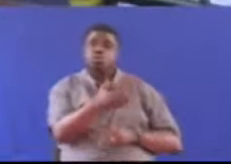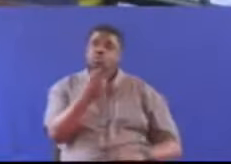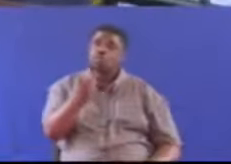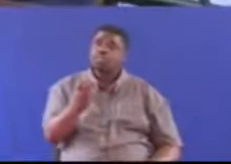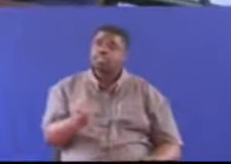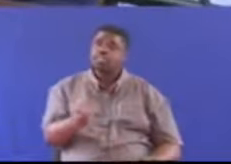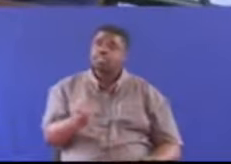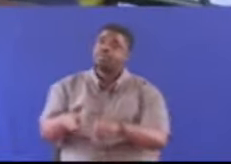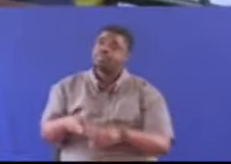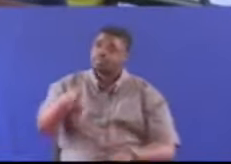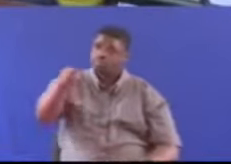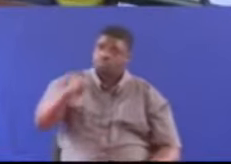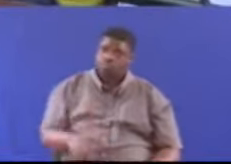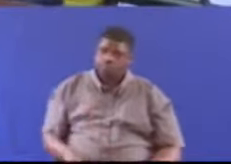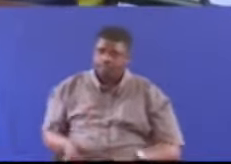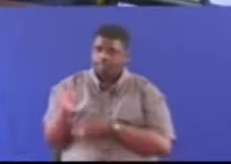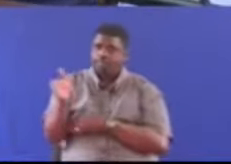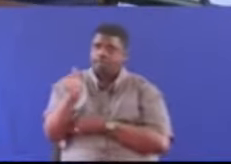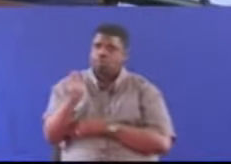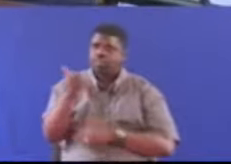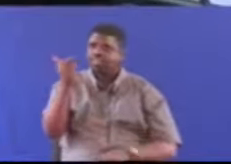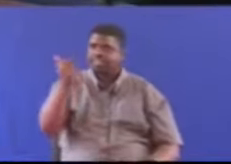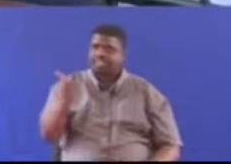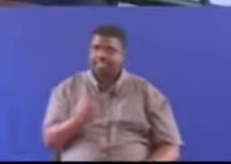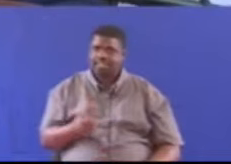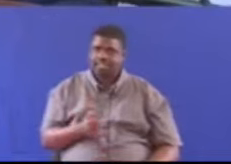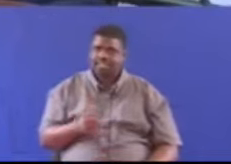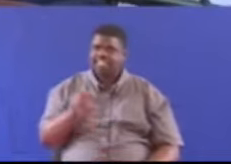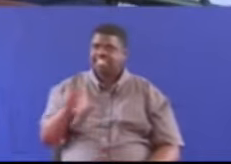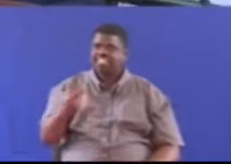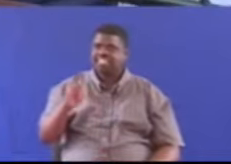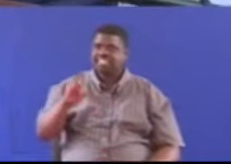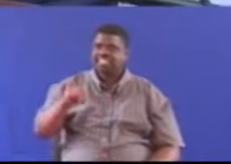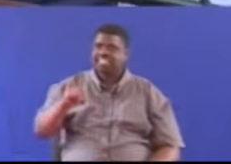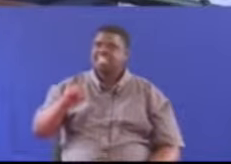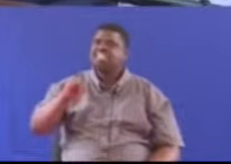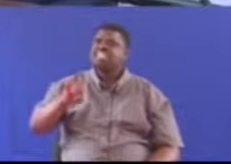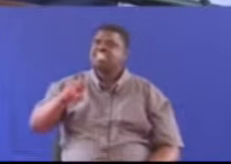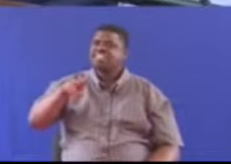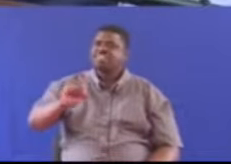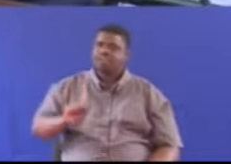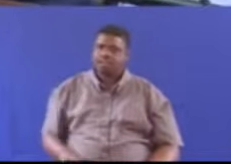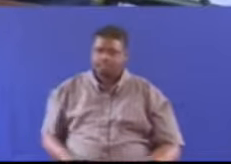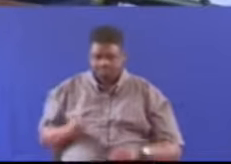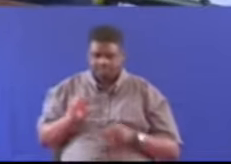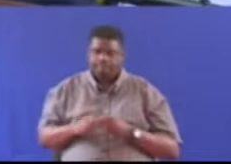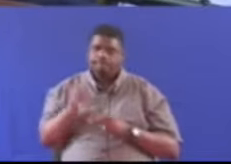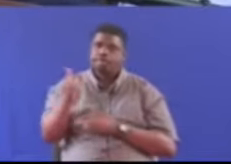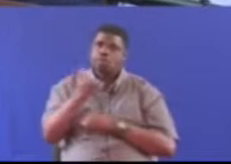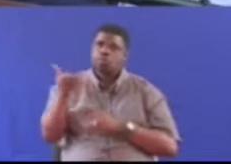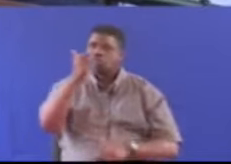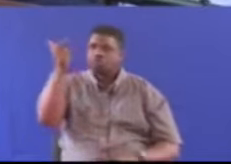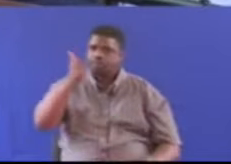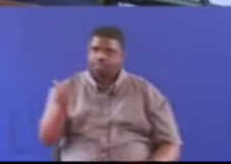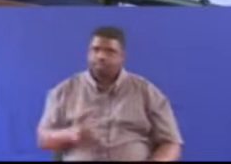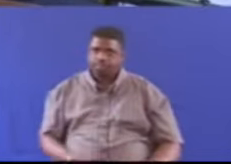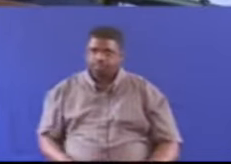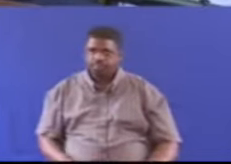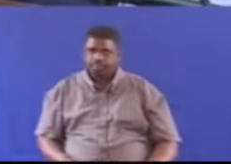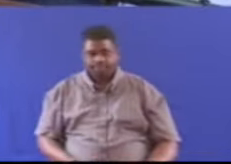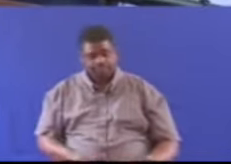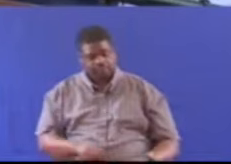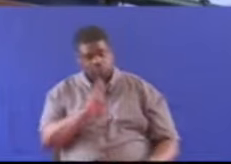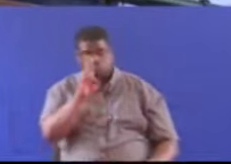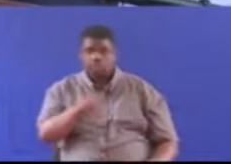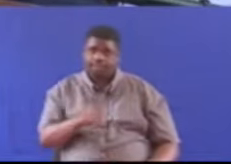walikuwepo. Balozi wa Tanzania Geneva Mheshimiwa Hoisten na balozi wa Tanzania Umoja wa